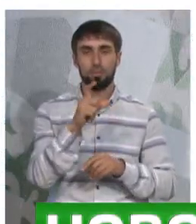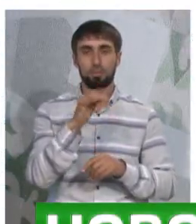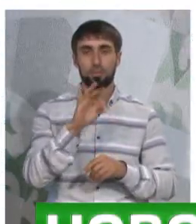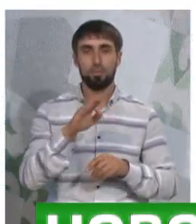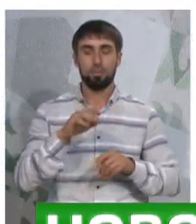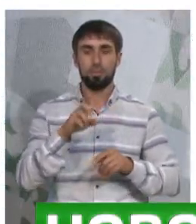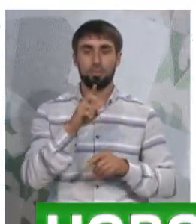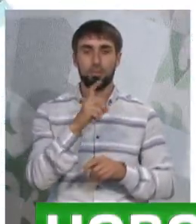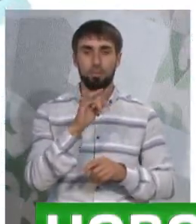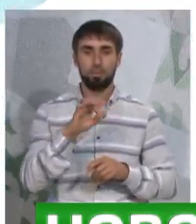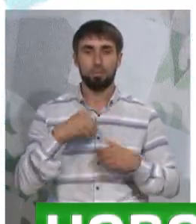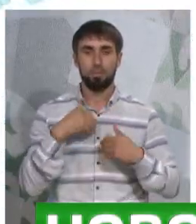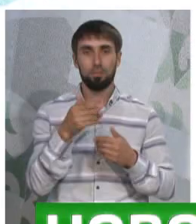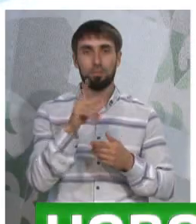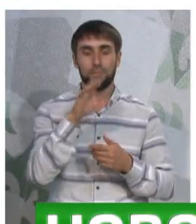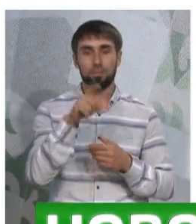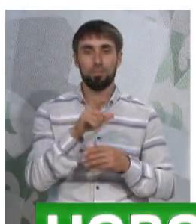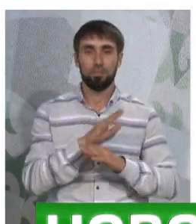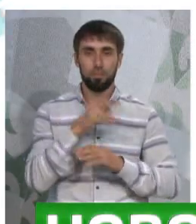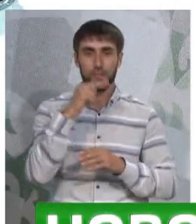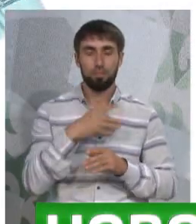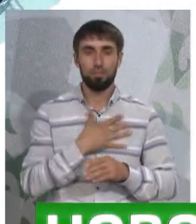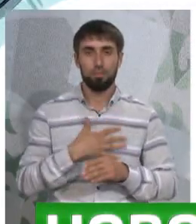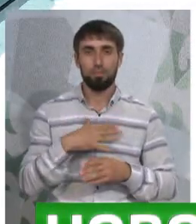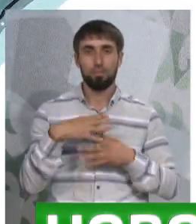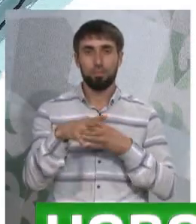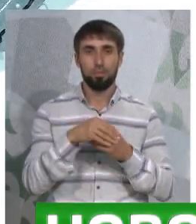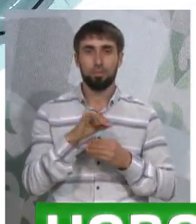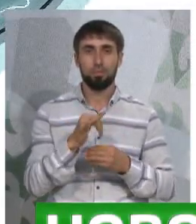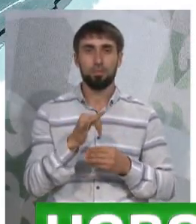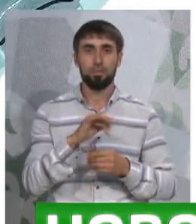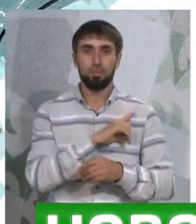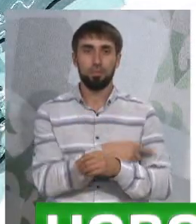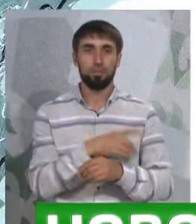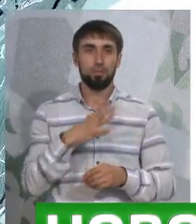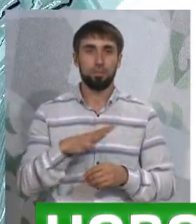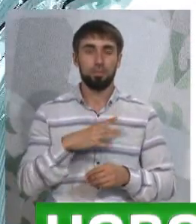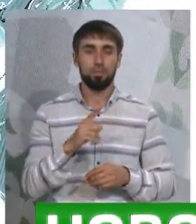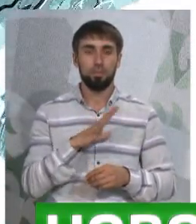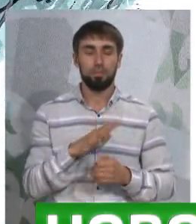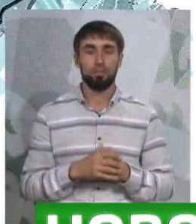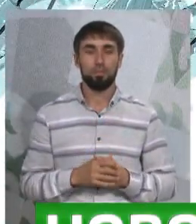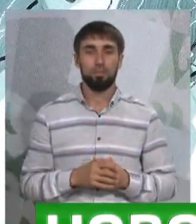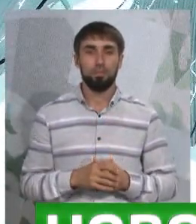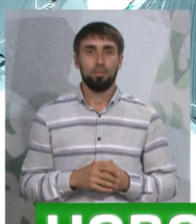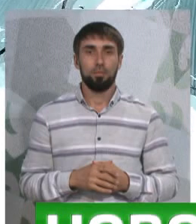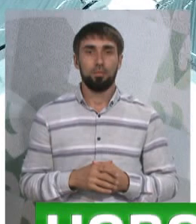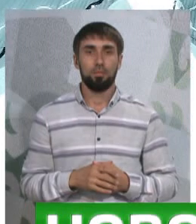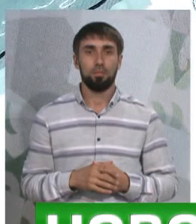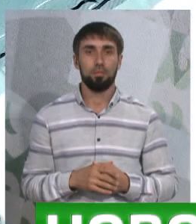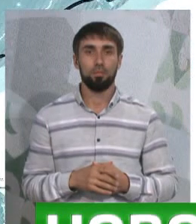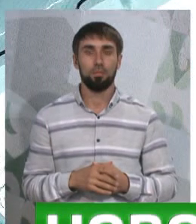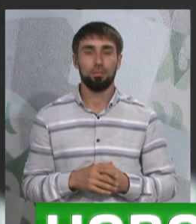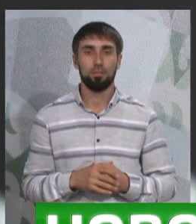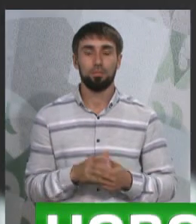родным и близким мы скорбим вместе с вами сил и терпения отметил глава региона на своей странице в instagram